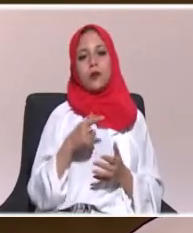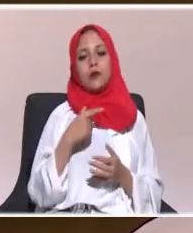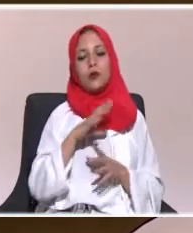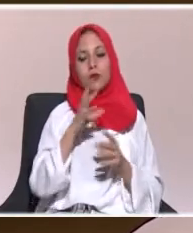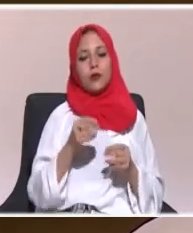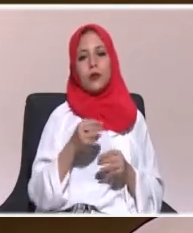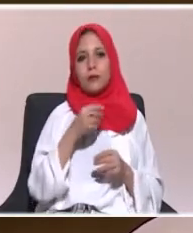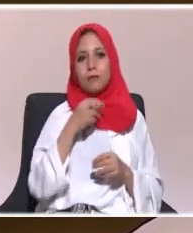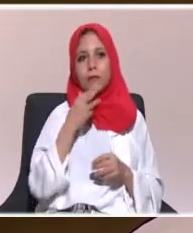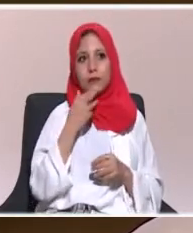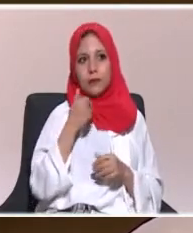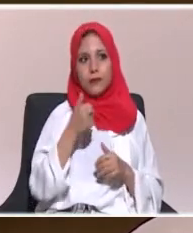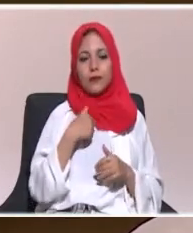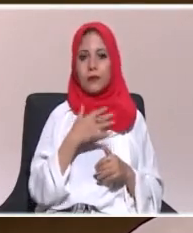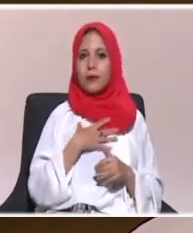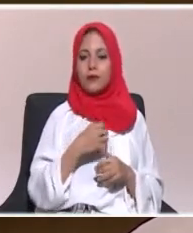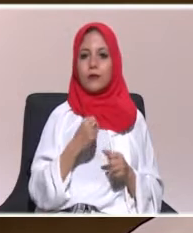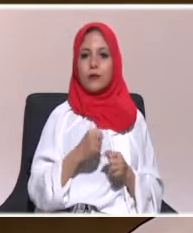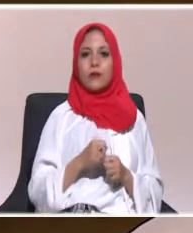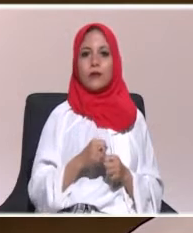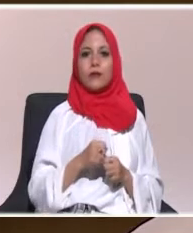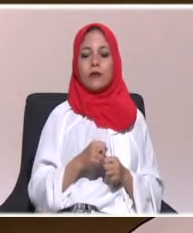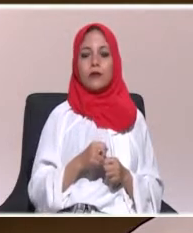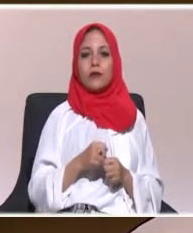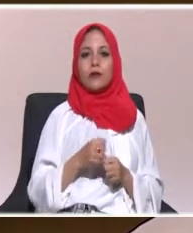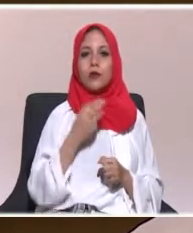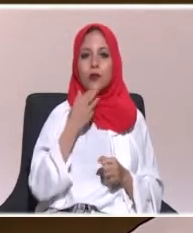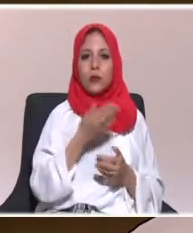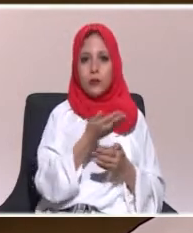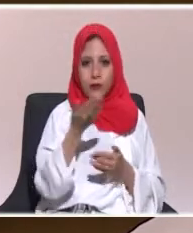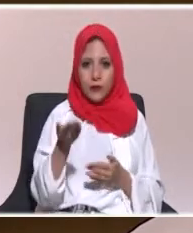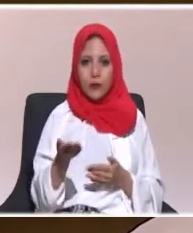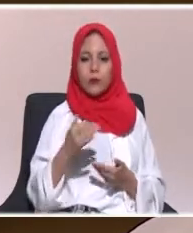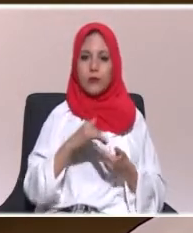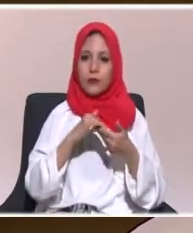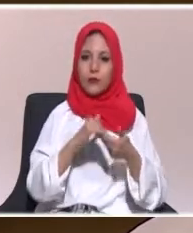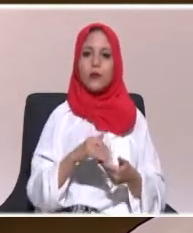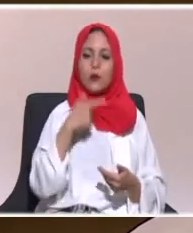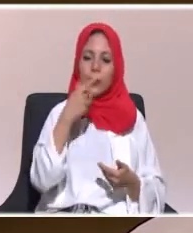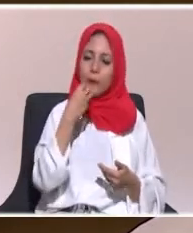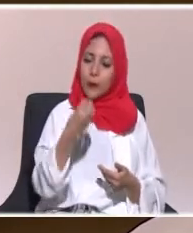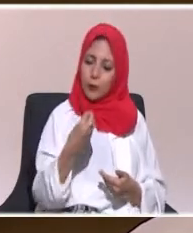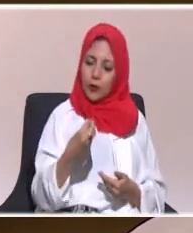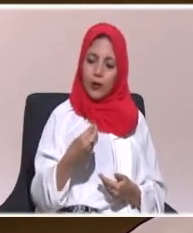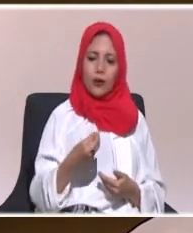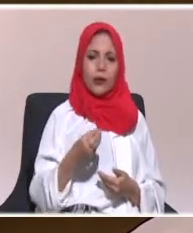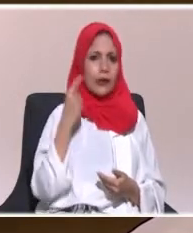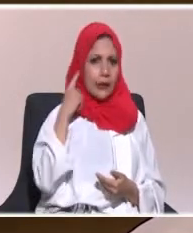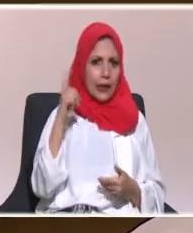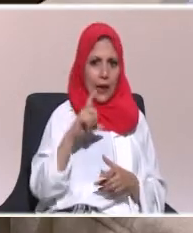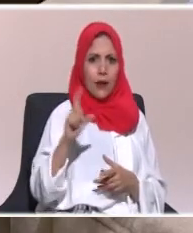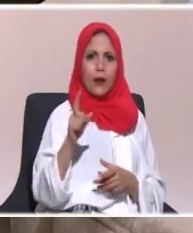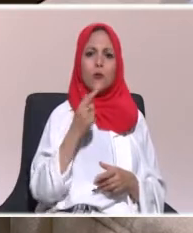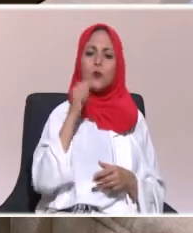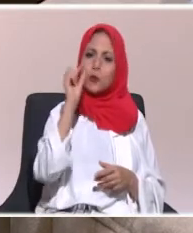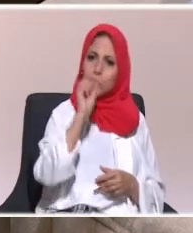جميله وحاجه راقيه جدا، والملحوظ يجي لحد عندك ويقولها لك وبالراحه، ما تسمعش حسه في